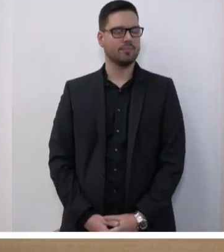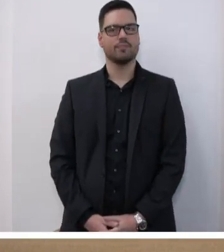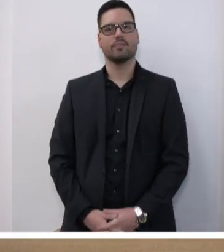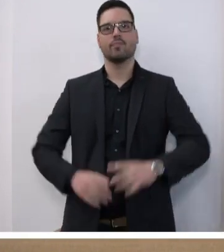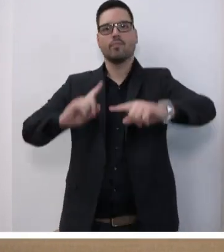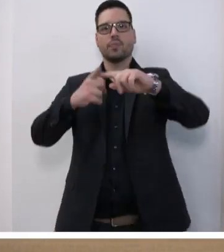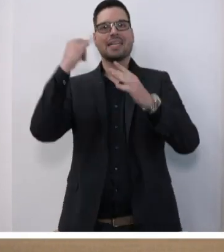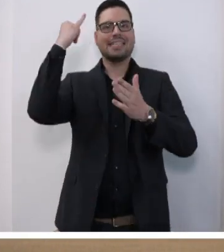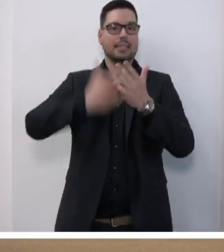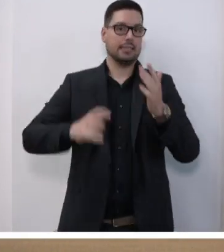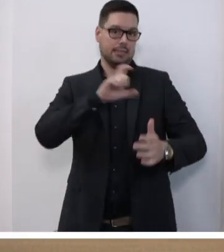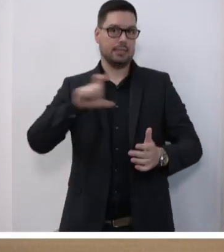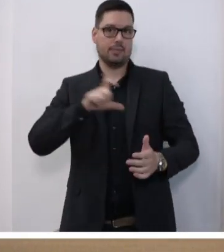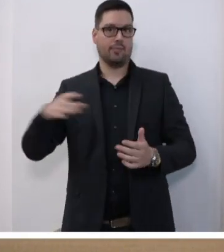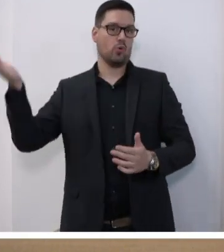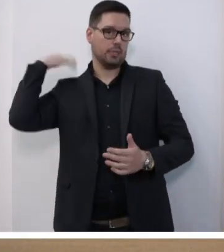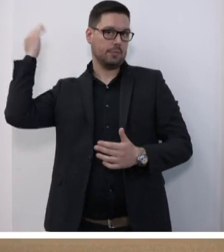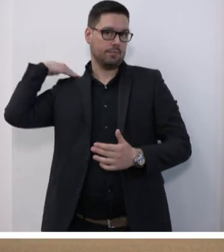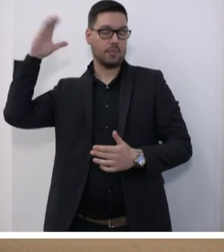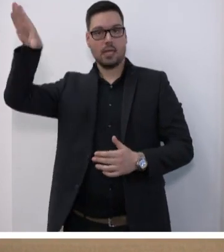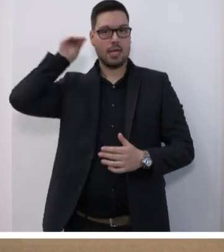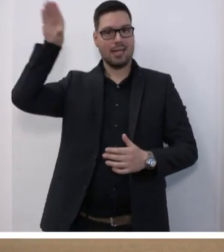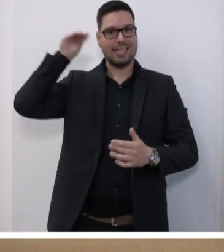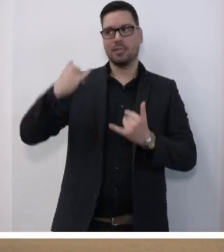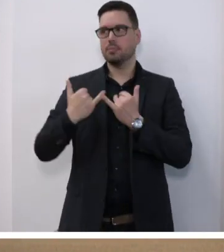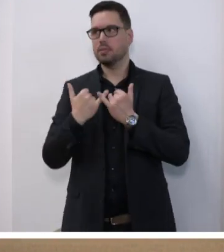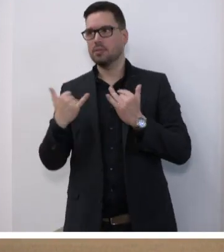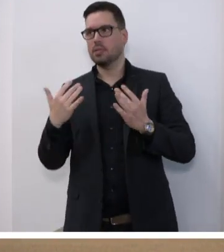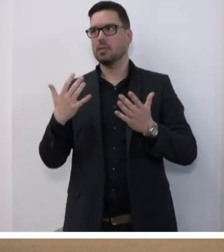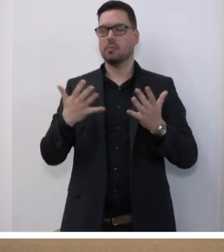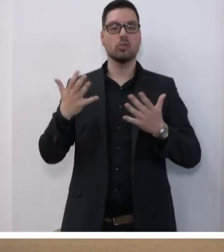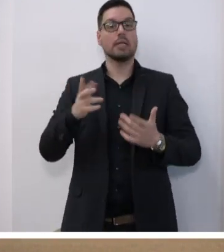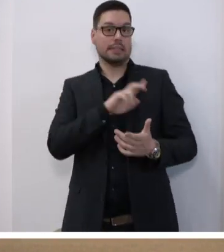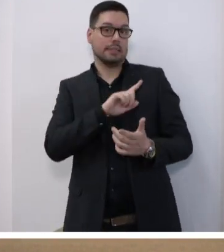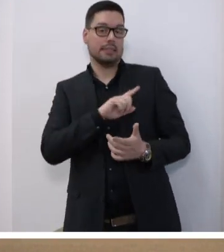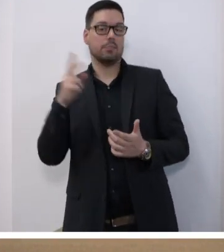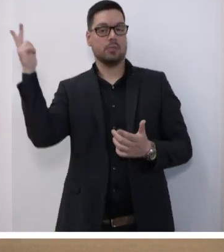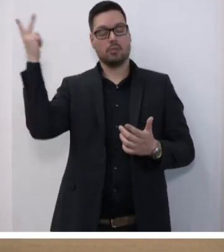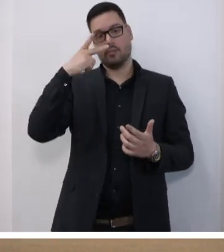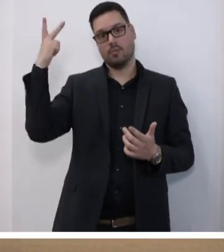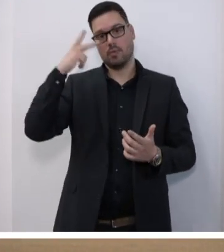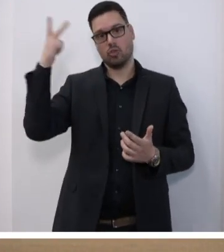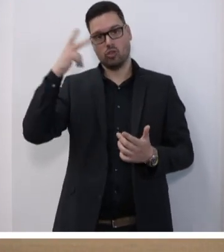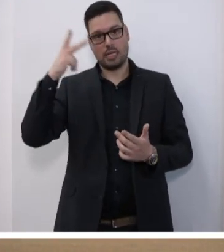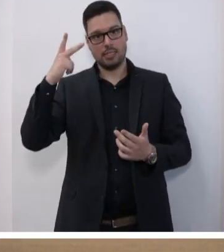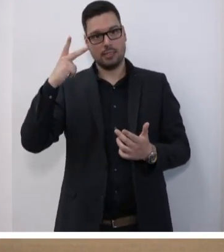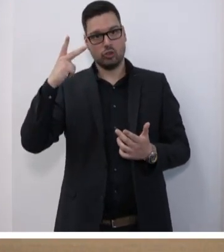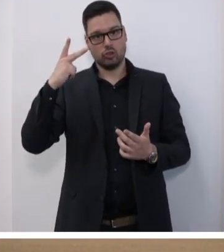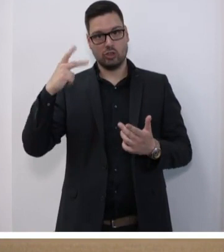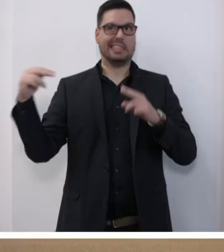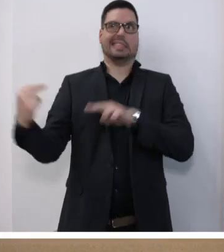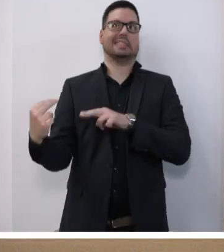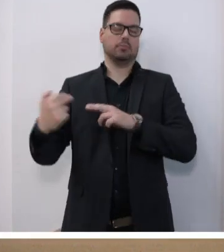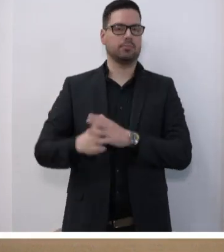Und in den letzten Wochen mussten wir auch erleben, wie manches, was wir für selbstverständlich gehalten haben, wieder zur Disposition gestellt